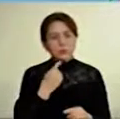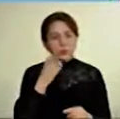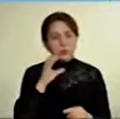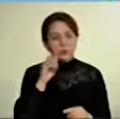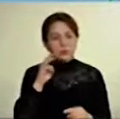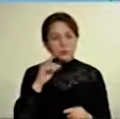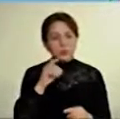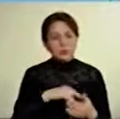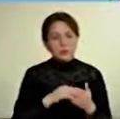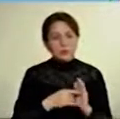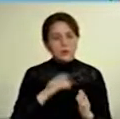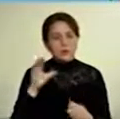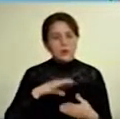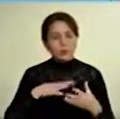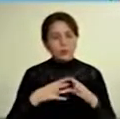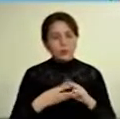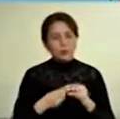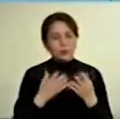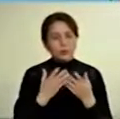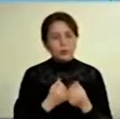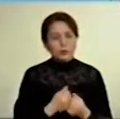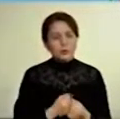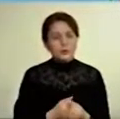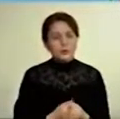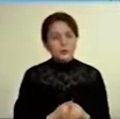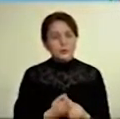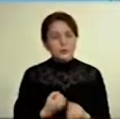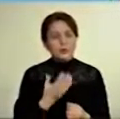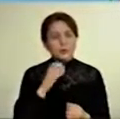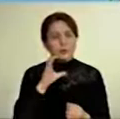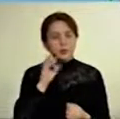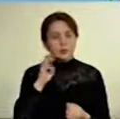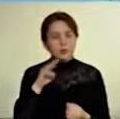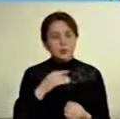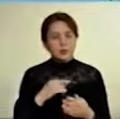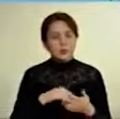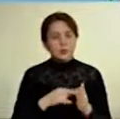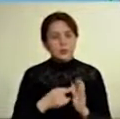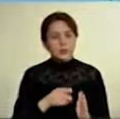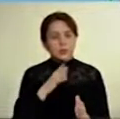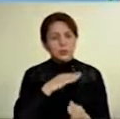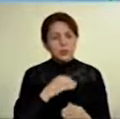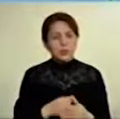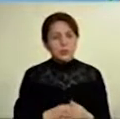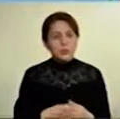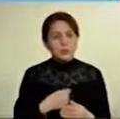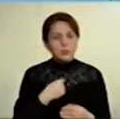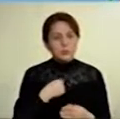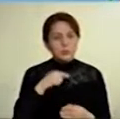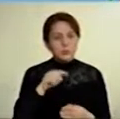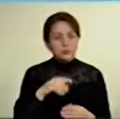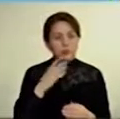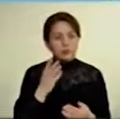va umumiysini oladigan bo'lsangiz esa nechi sm kvadrat keting. Menimcha buni topish